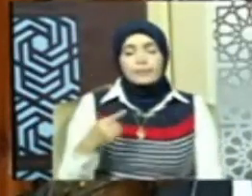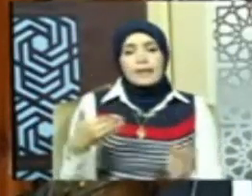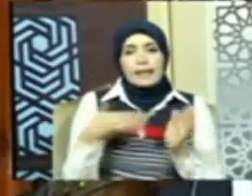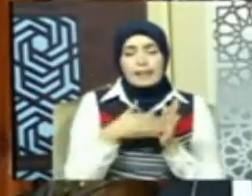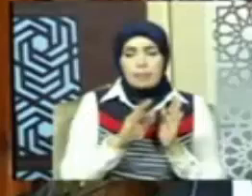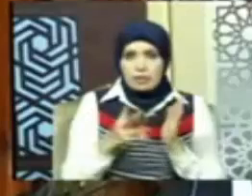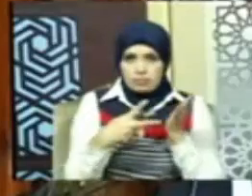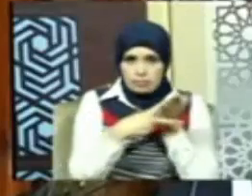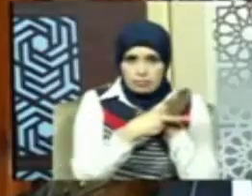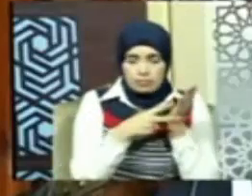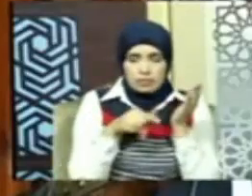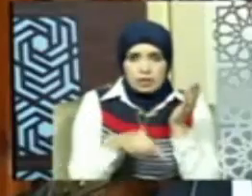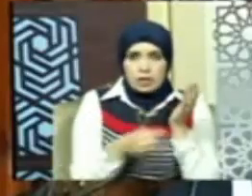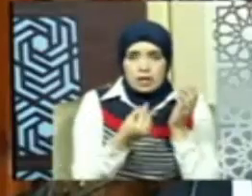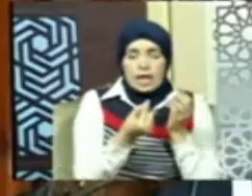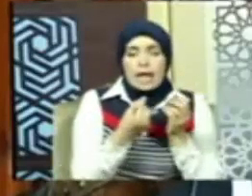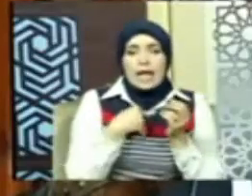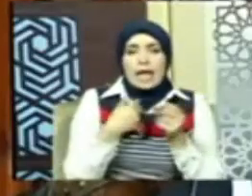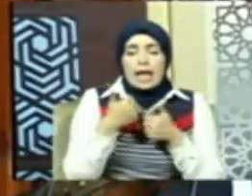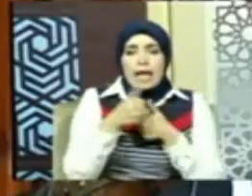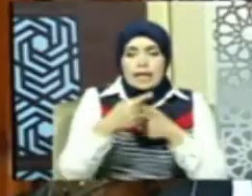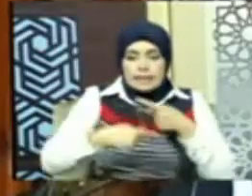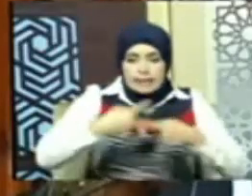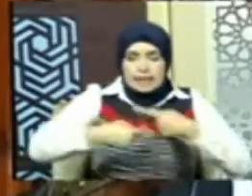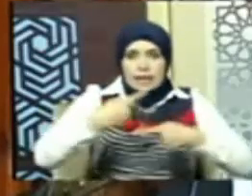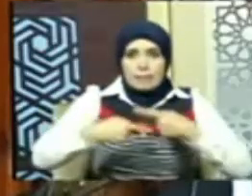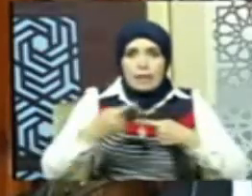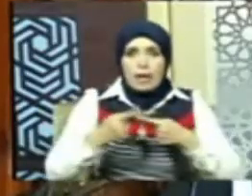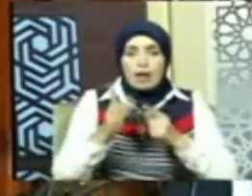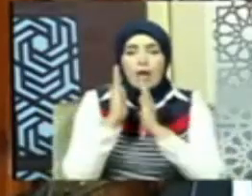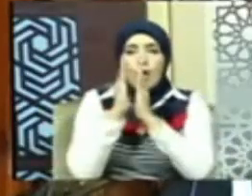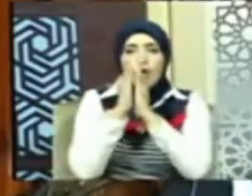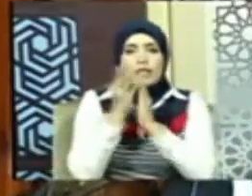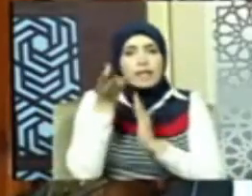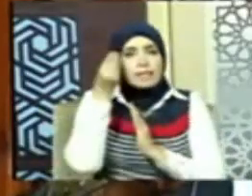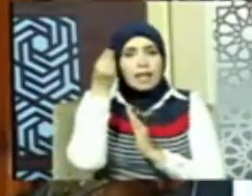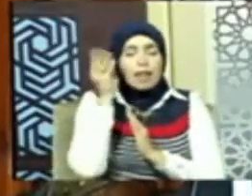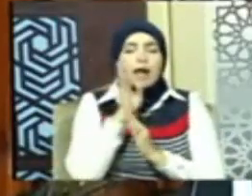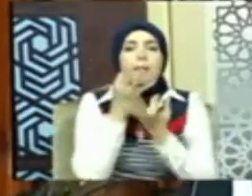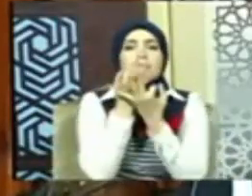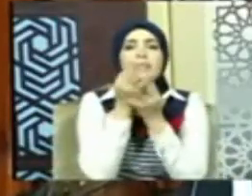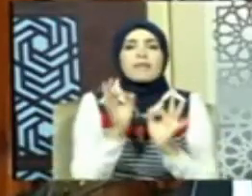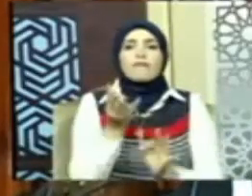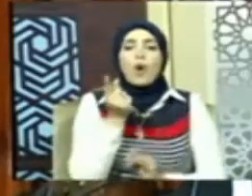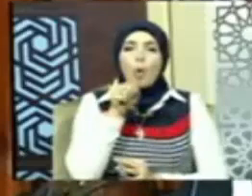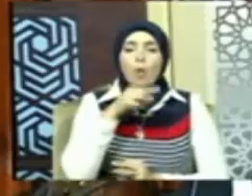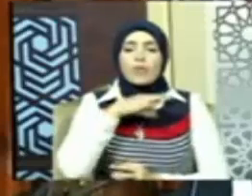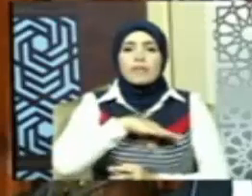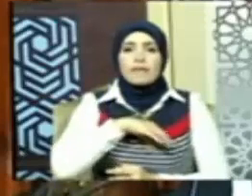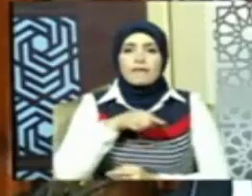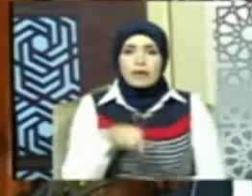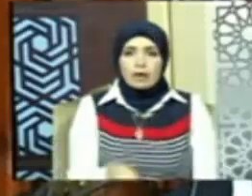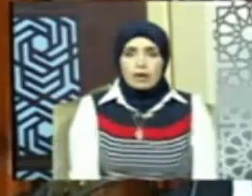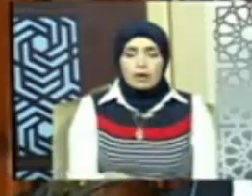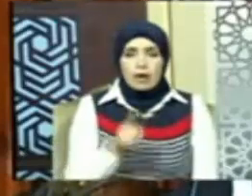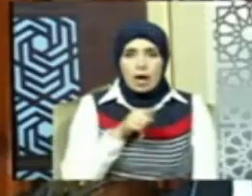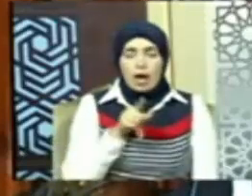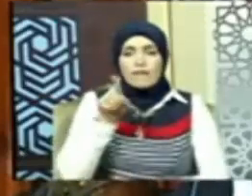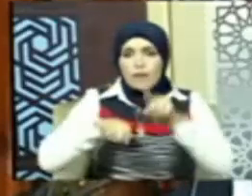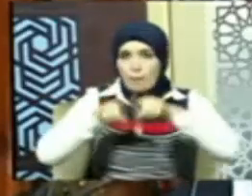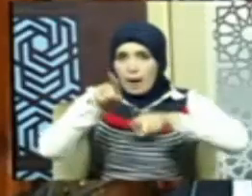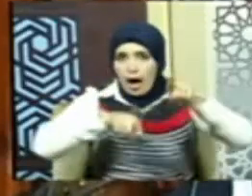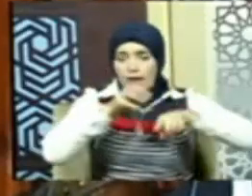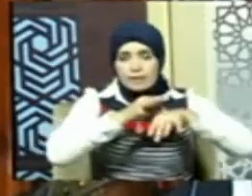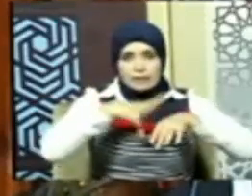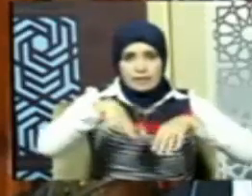باستكمال قضية العلم النافع والشامل. بعض الناس عندما يقرؤون آيات القرآن الكريم في شأن